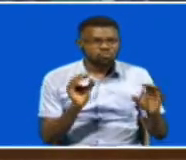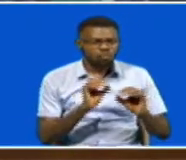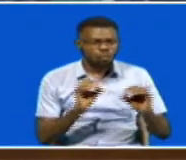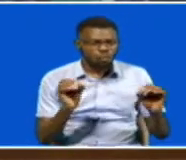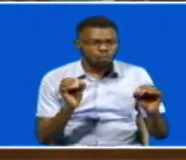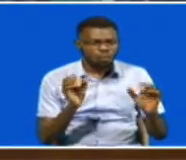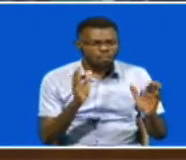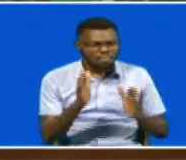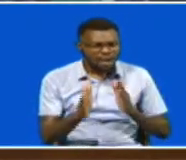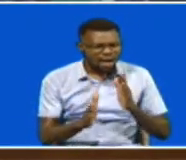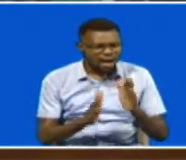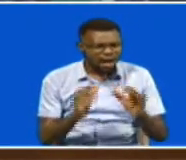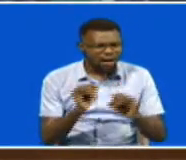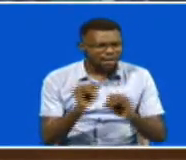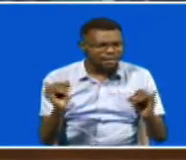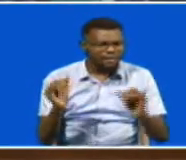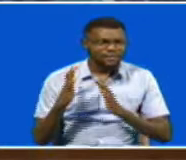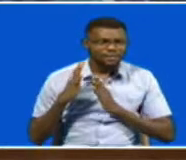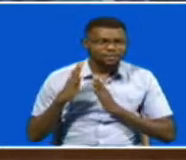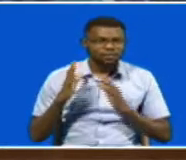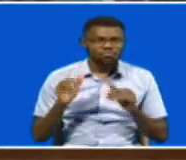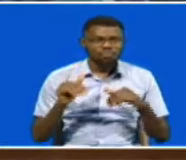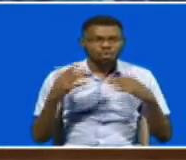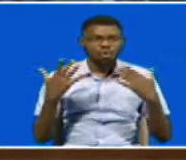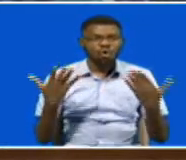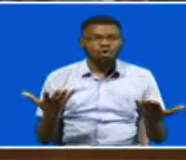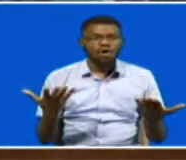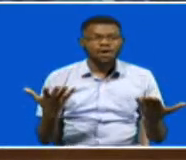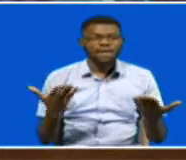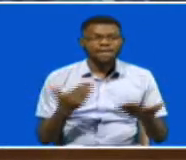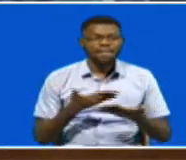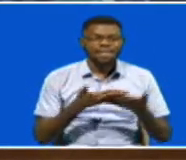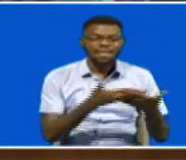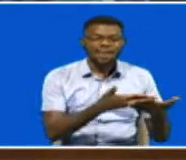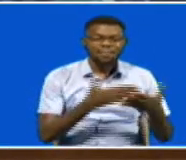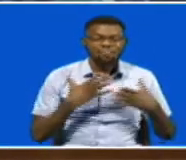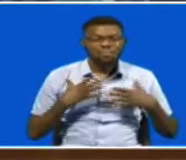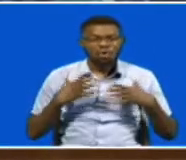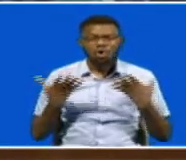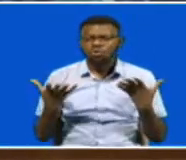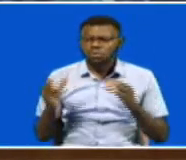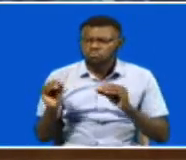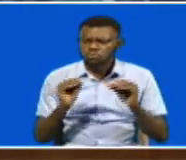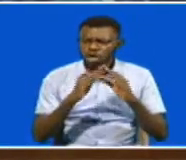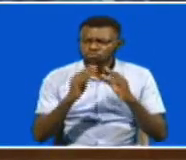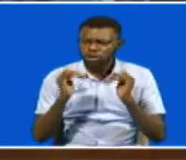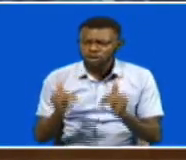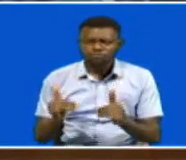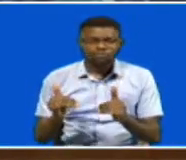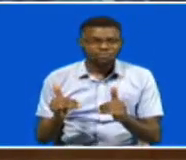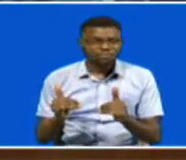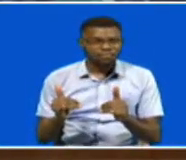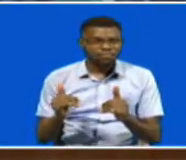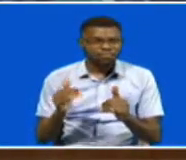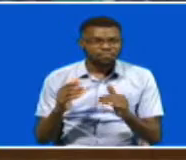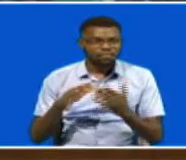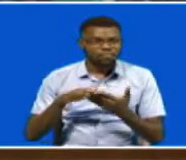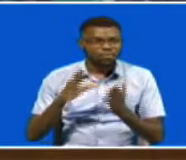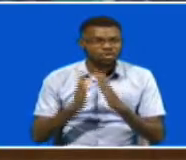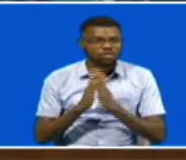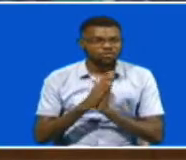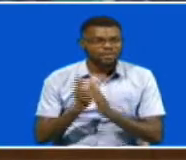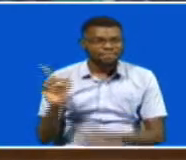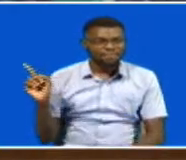mikakati kabambe ya salama, ama ambayo ni salama kwa wakazi ambao wanahama makazi yao. Mwanahabari wetu Clement Masombo na taarifa hiyo.